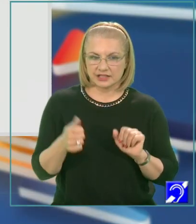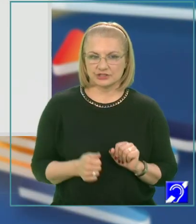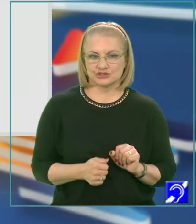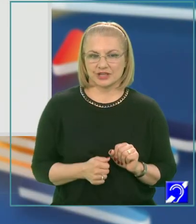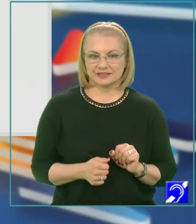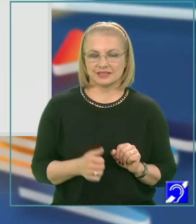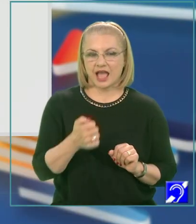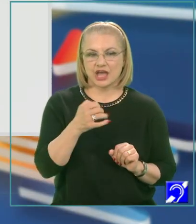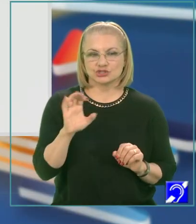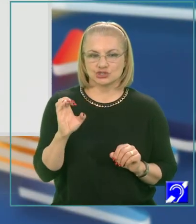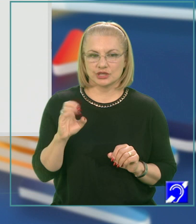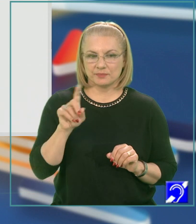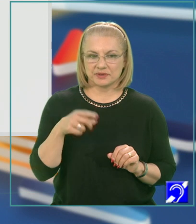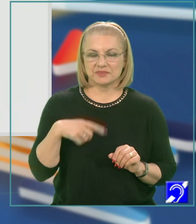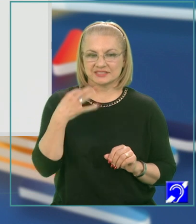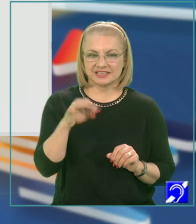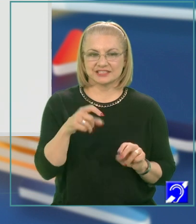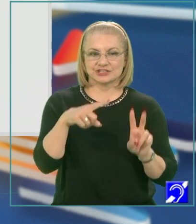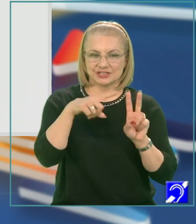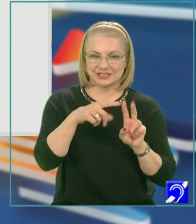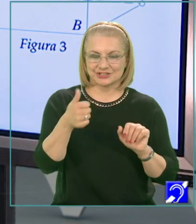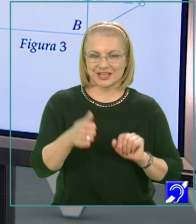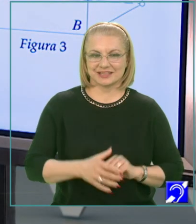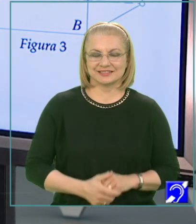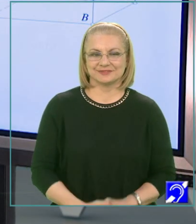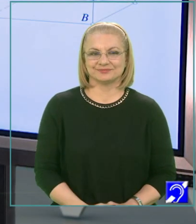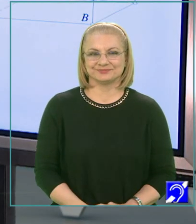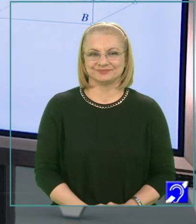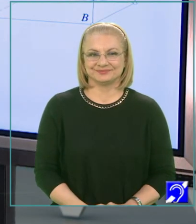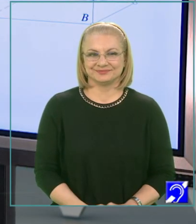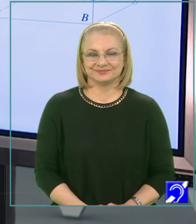cm. Aceasta este lungimea diagonalei.